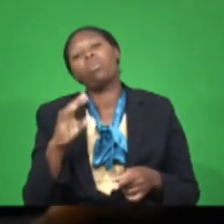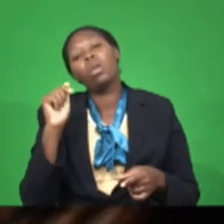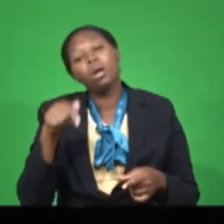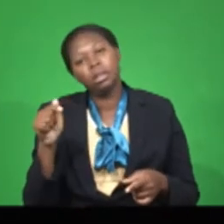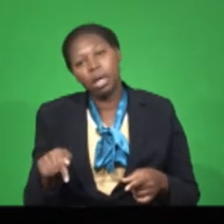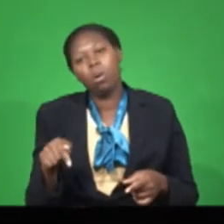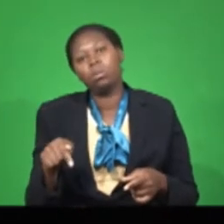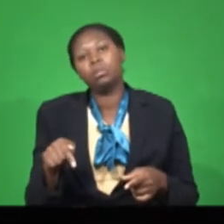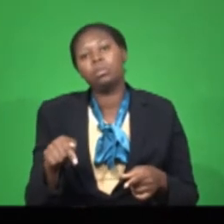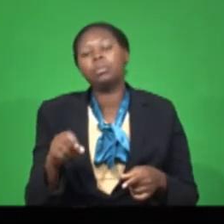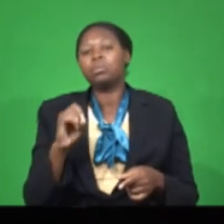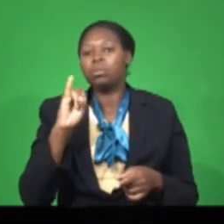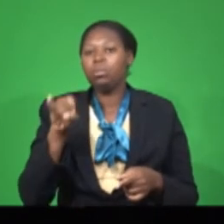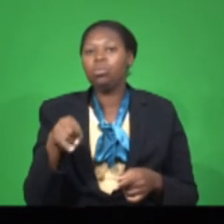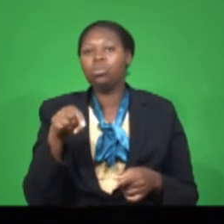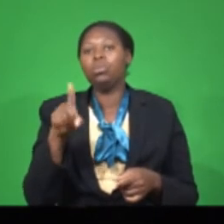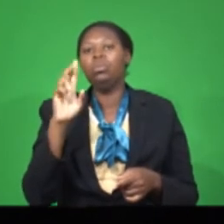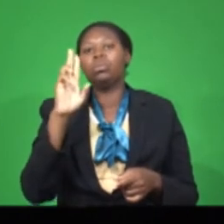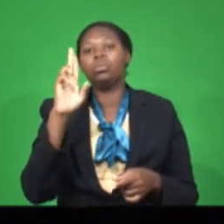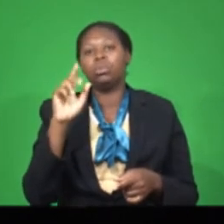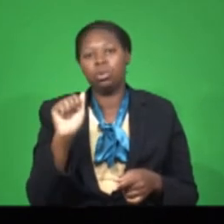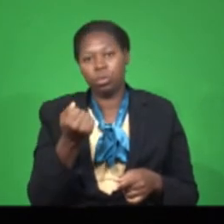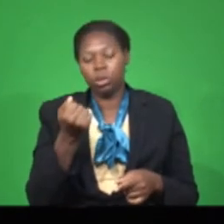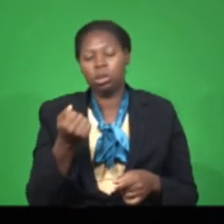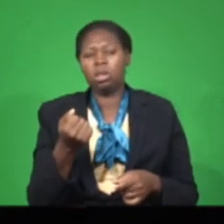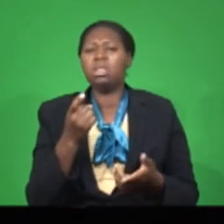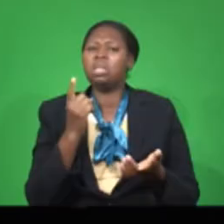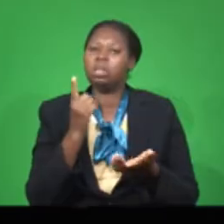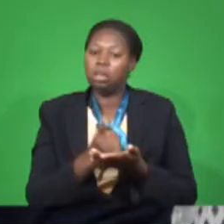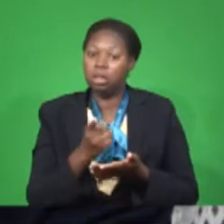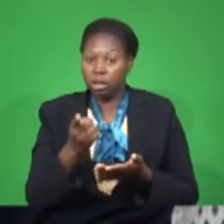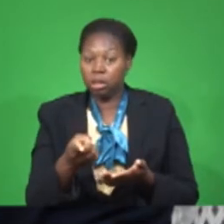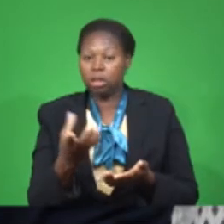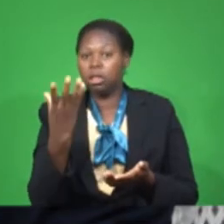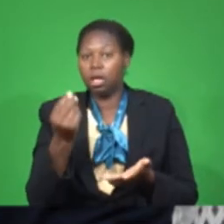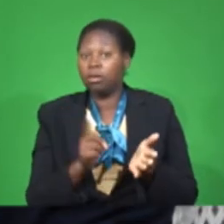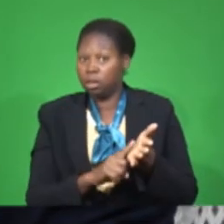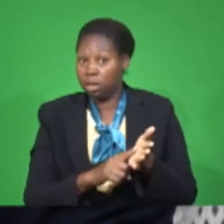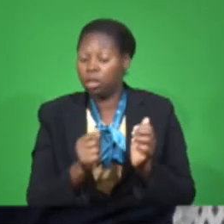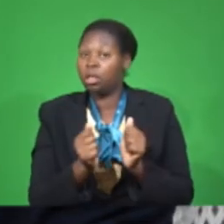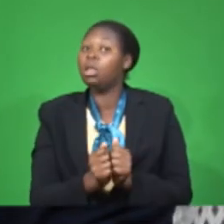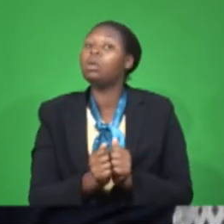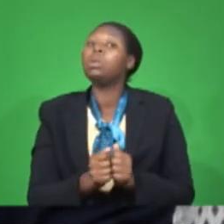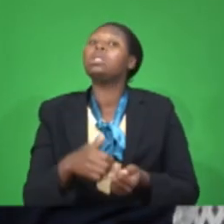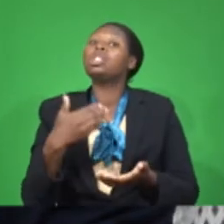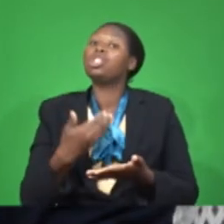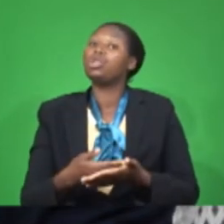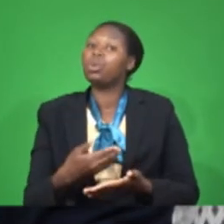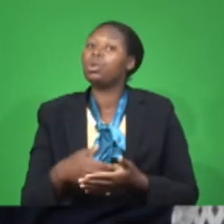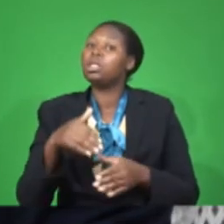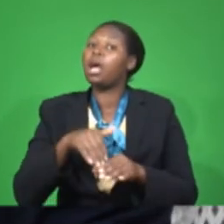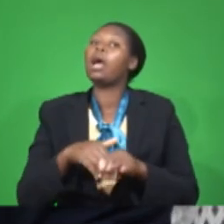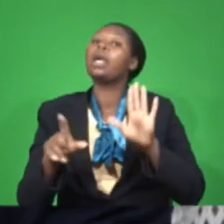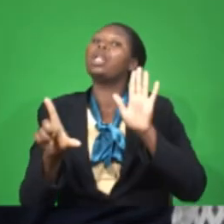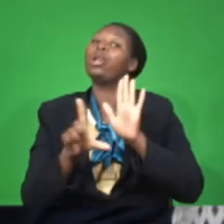or Jane, like Gary, Gary, go back as you say, one day teach you feel we are Muro. All right, but me bang at one. Look